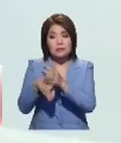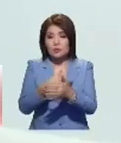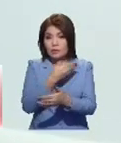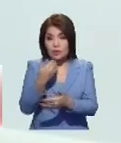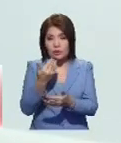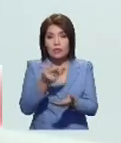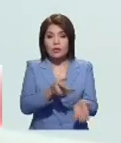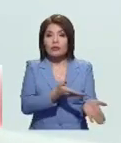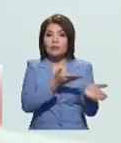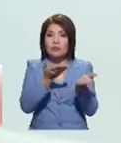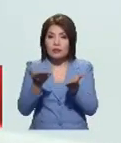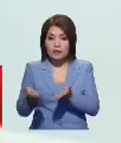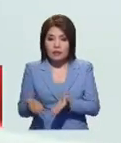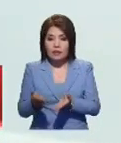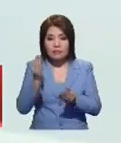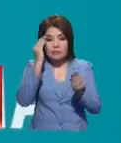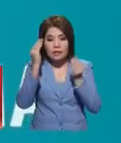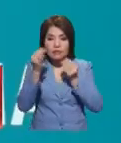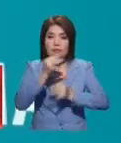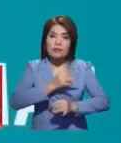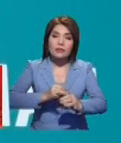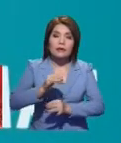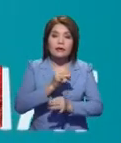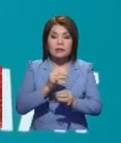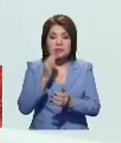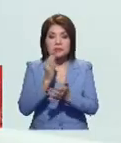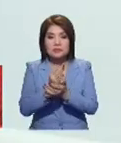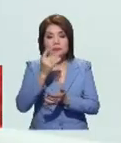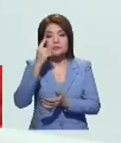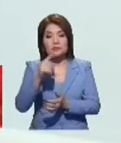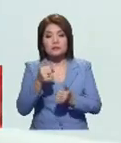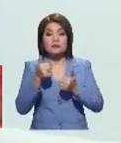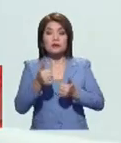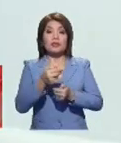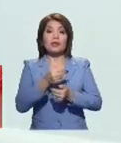шақырып, ой бөлісіп, пікір талас ұйымдастырып жатыр екен. Бүгінгі әңгіме